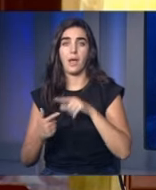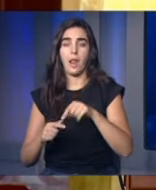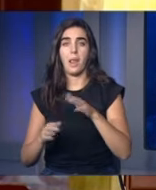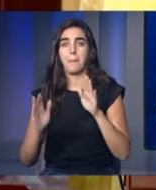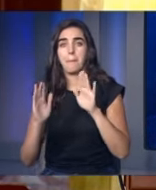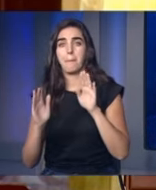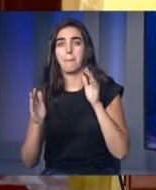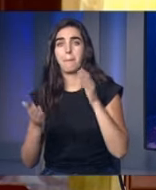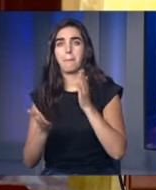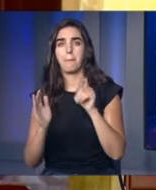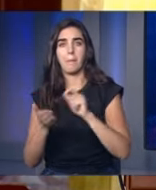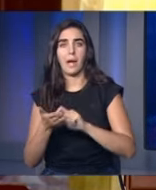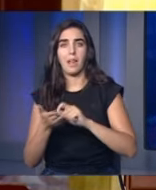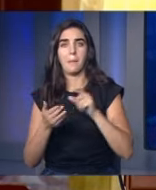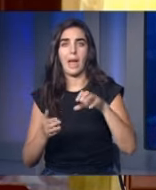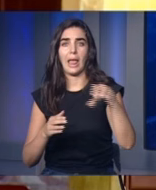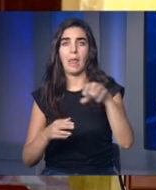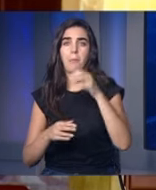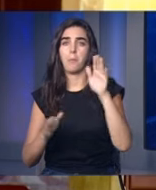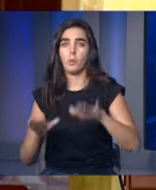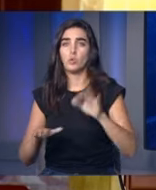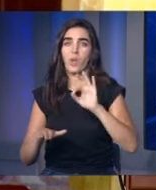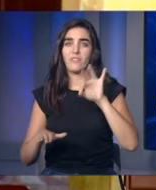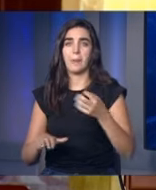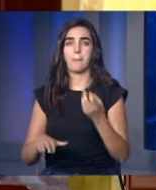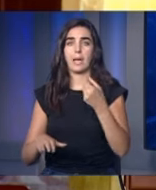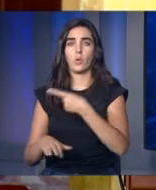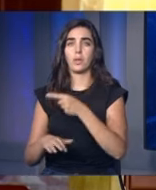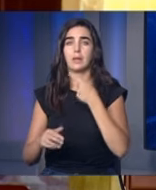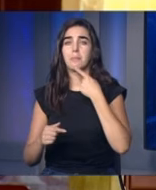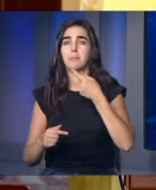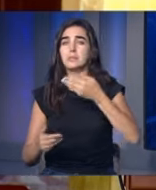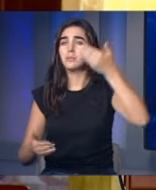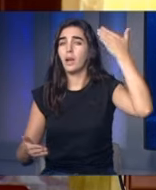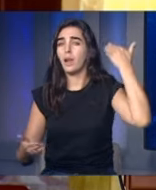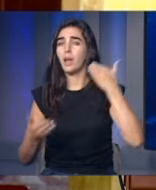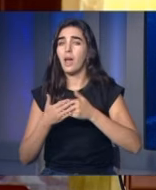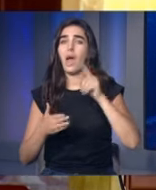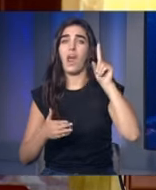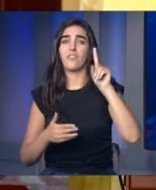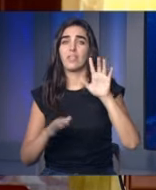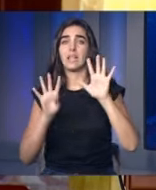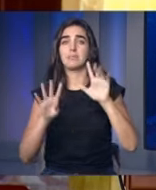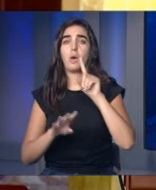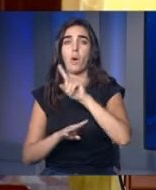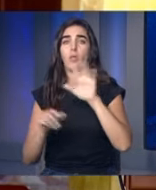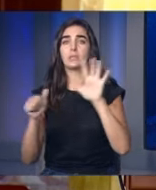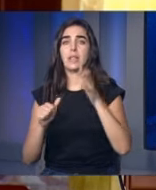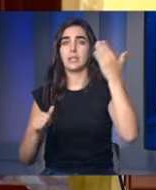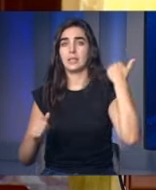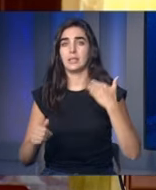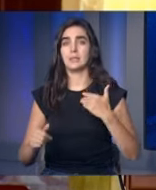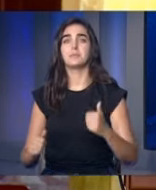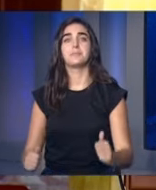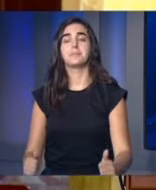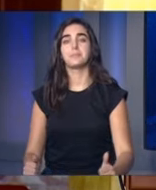اليونسكو كمكتب إقليمي للبلدان العربية من بيروت إلى